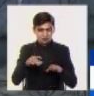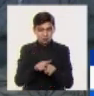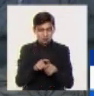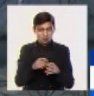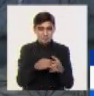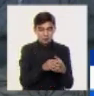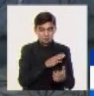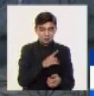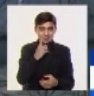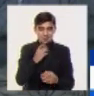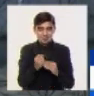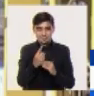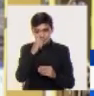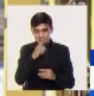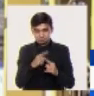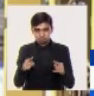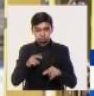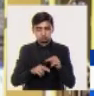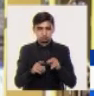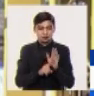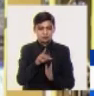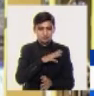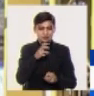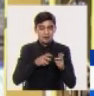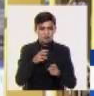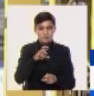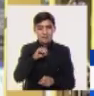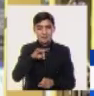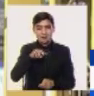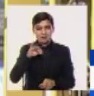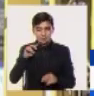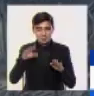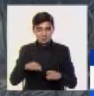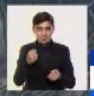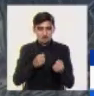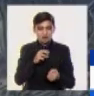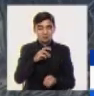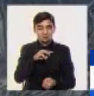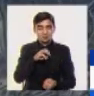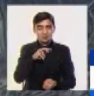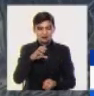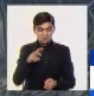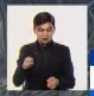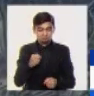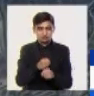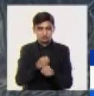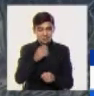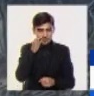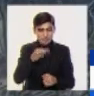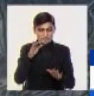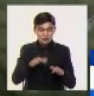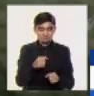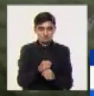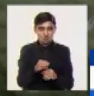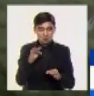функционировать всего за 11 месяцев а благодаря заводу под берлином на машинах тесла появится надпись сделано в германии однако